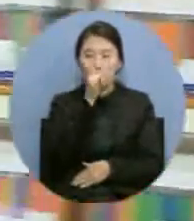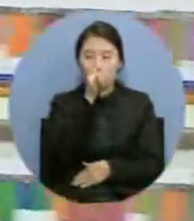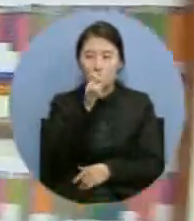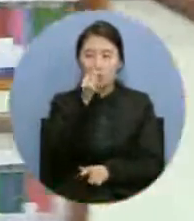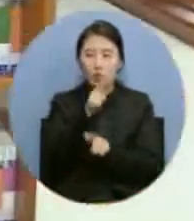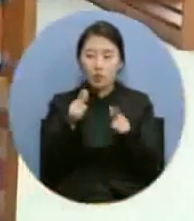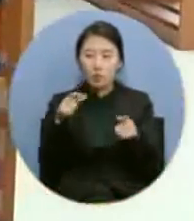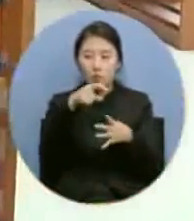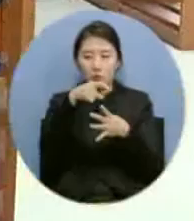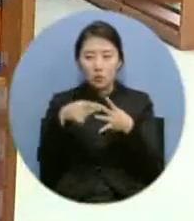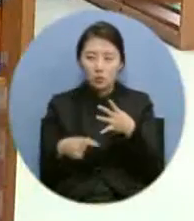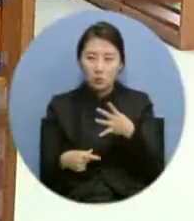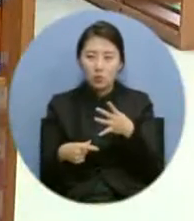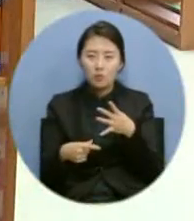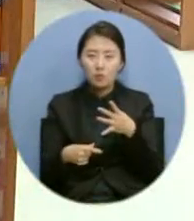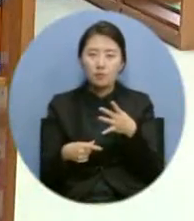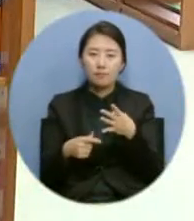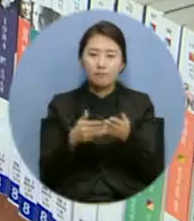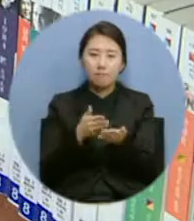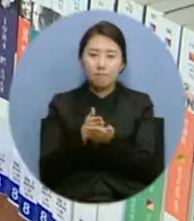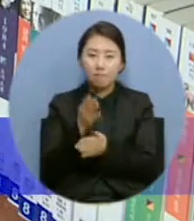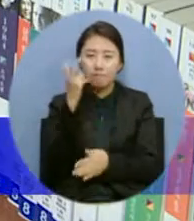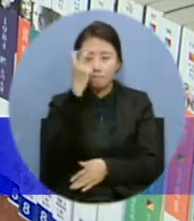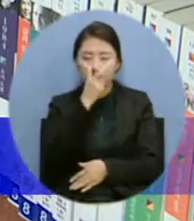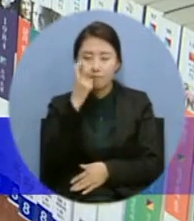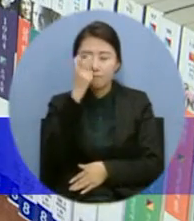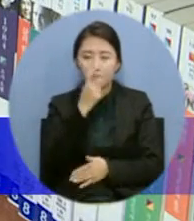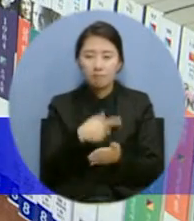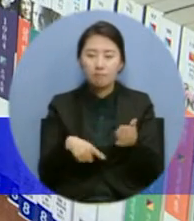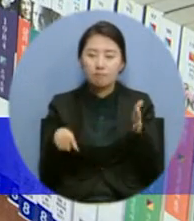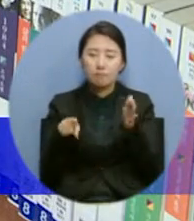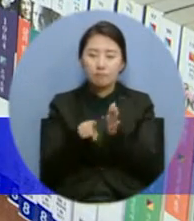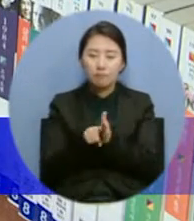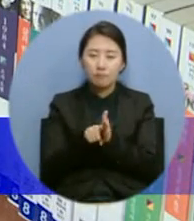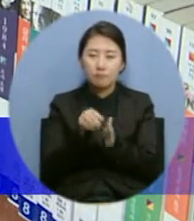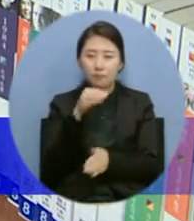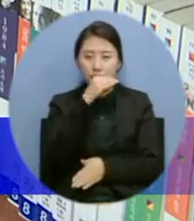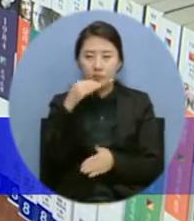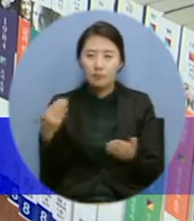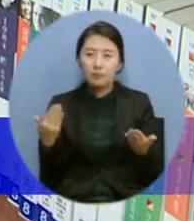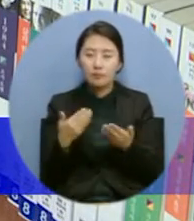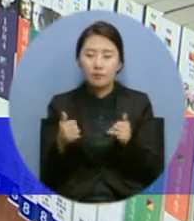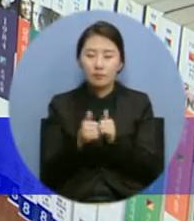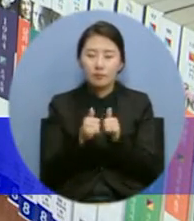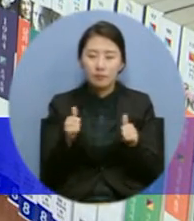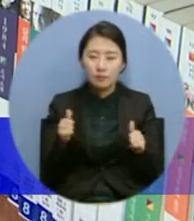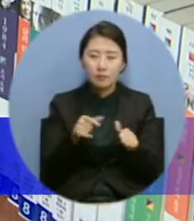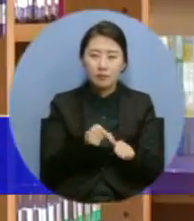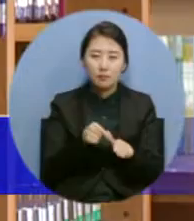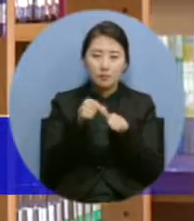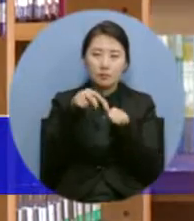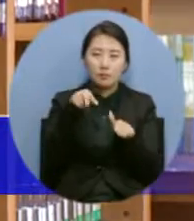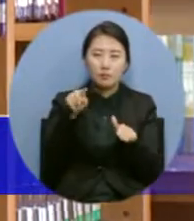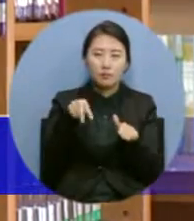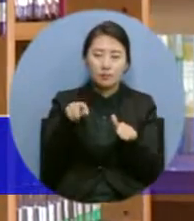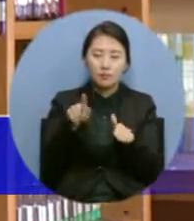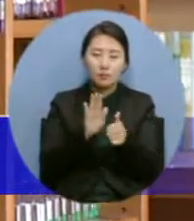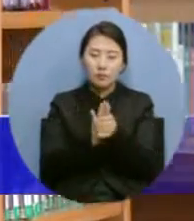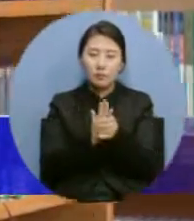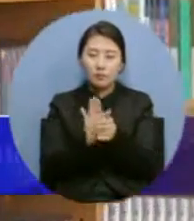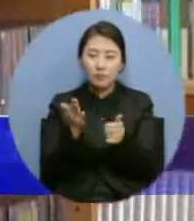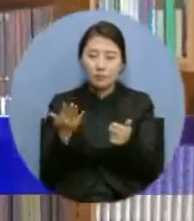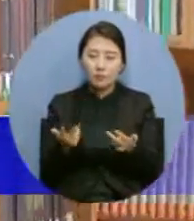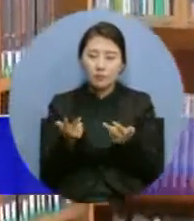다양한 프로그램들, 또 전문적인 관리 이런 것들을 위해서는 제대로 일할 인력, 사서들이 지원되고, 또